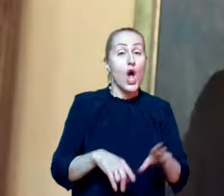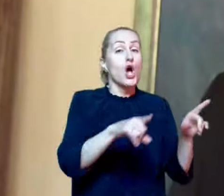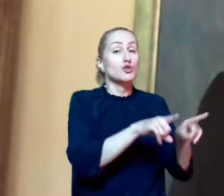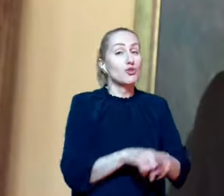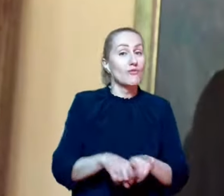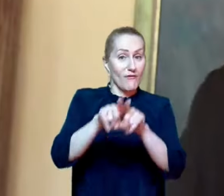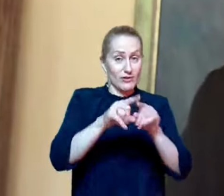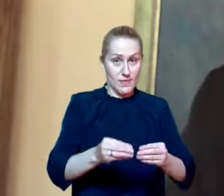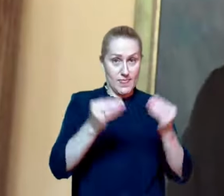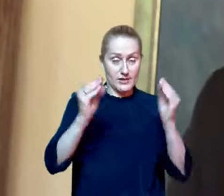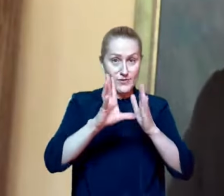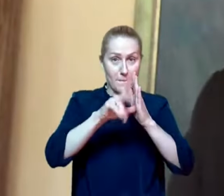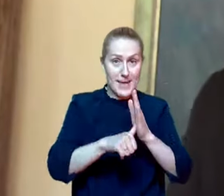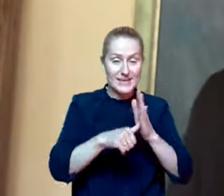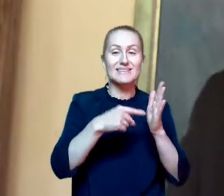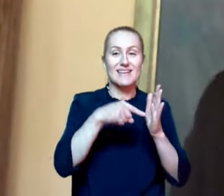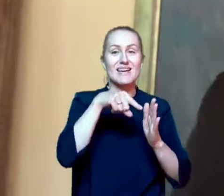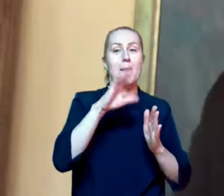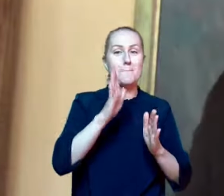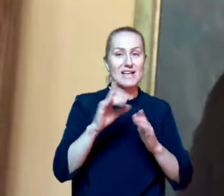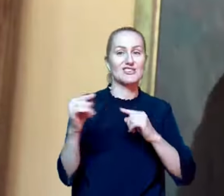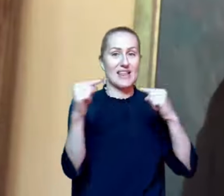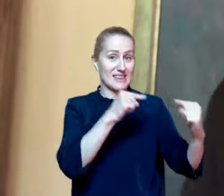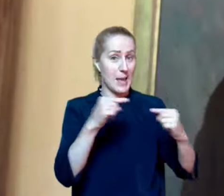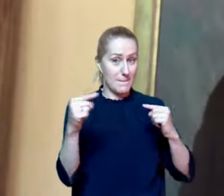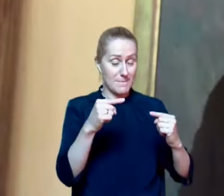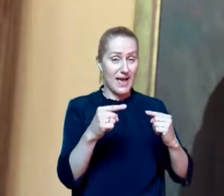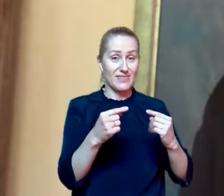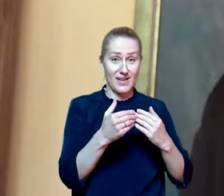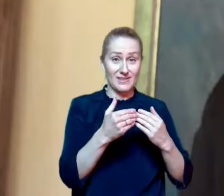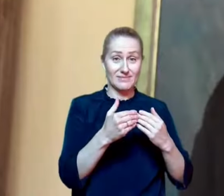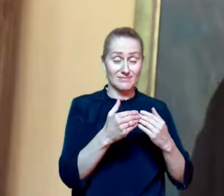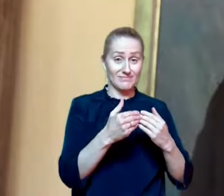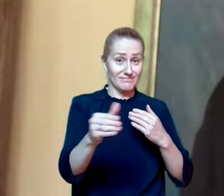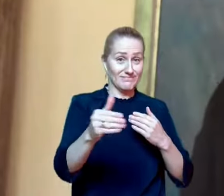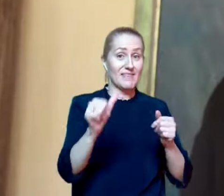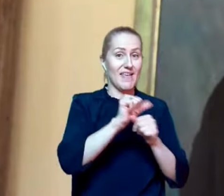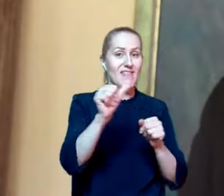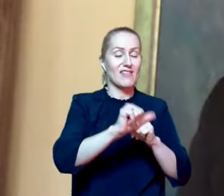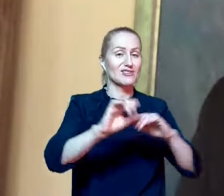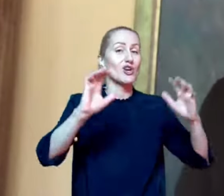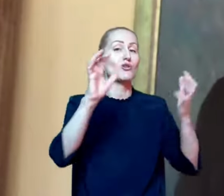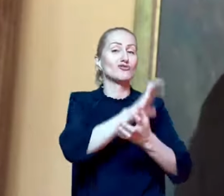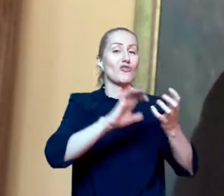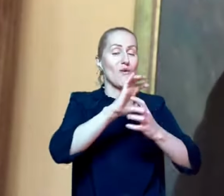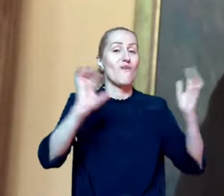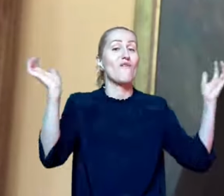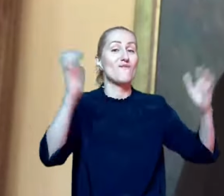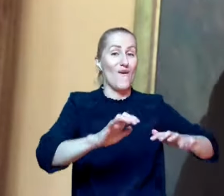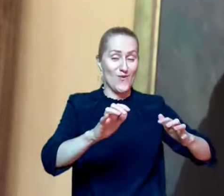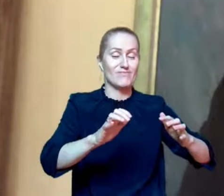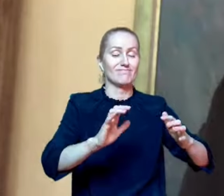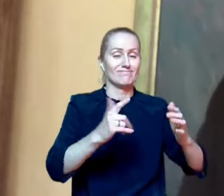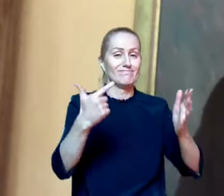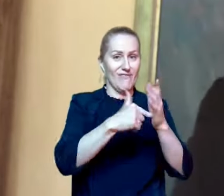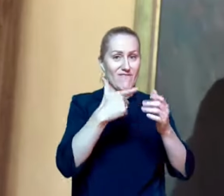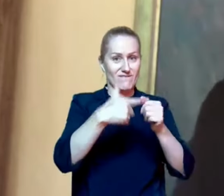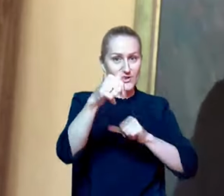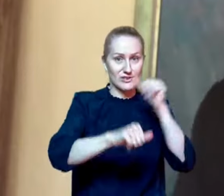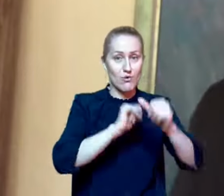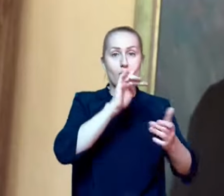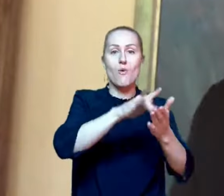miejski będzie przedmiotem debat 11 Forum Światowego Forum Miejskiego w 2022